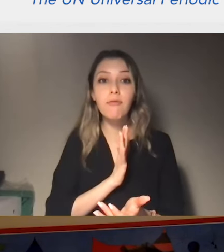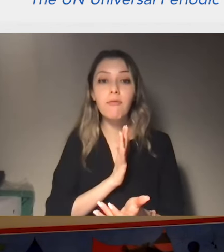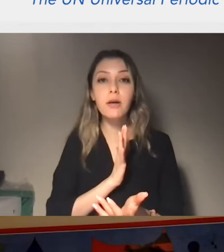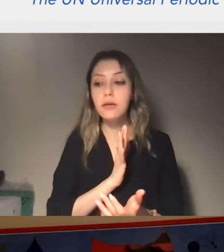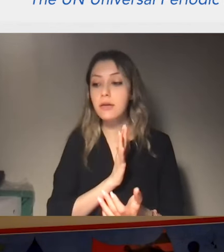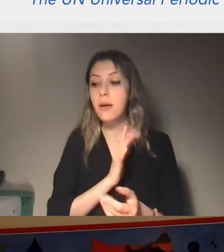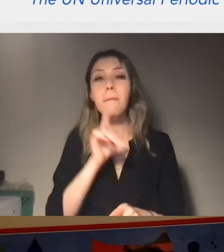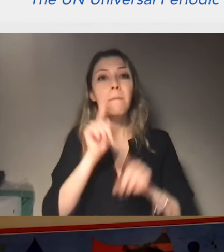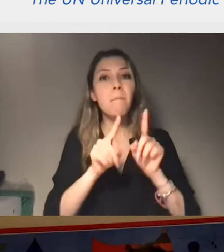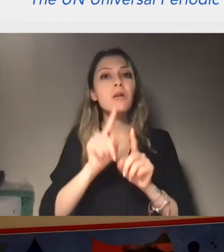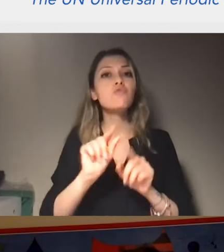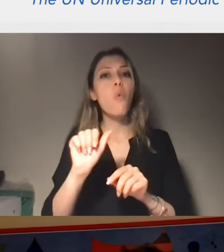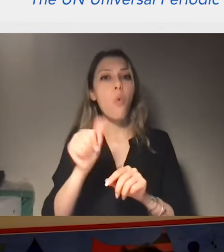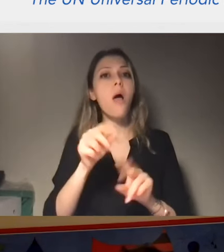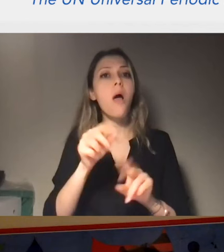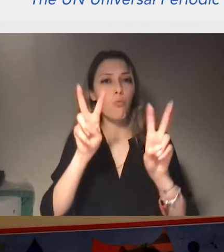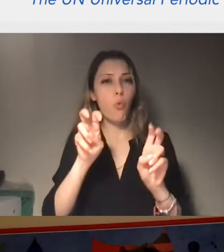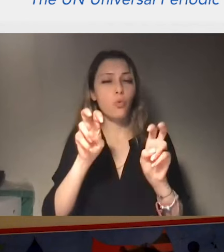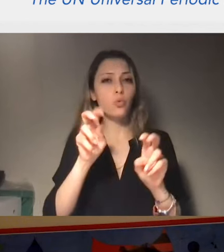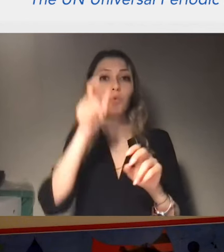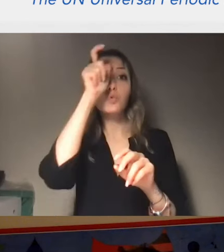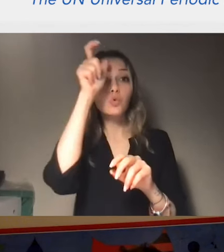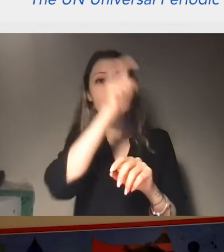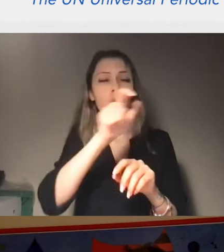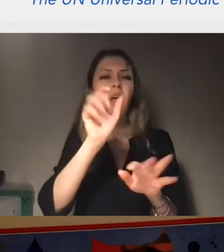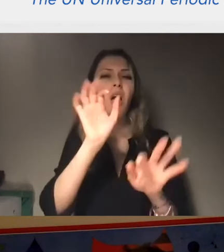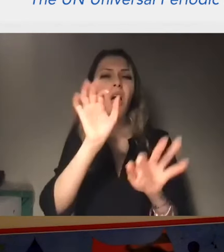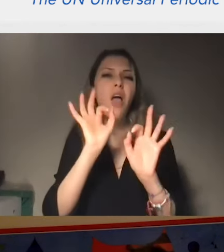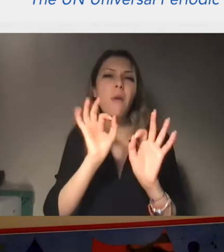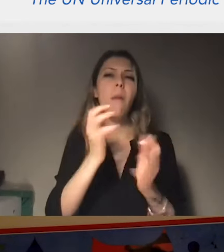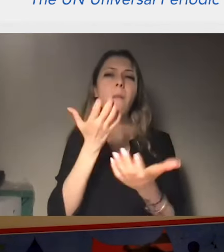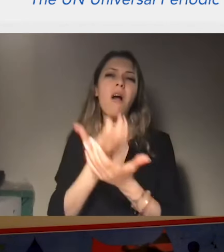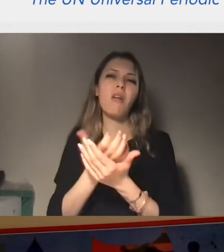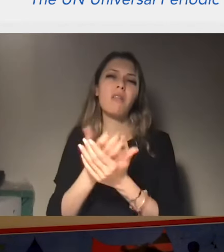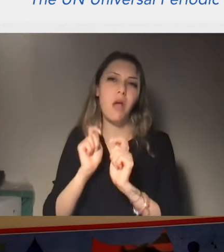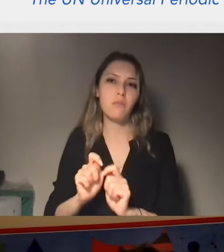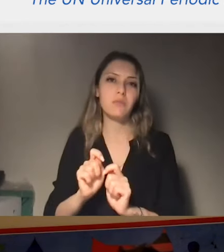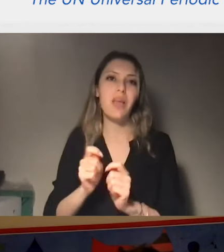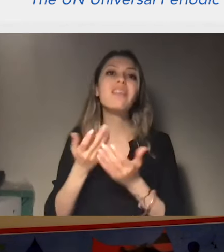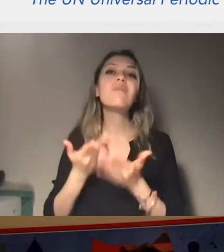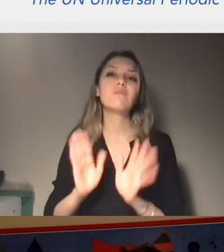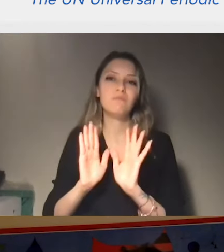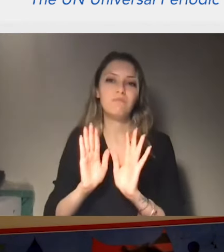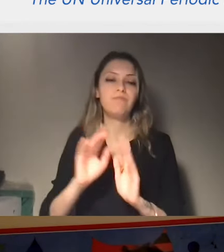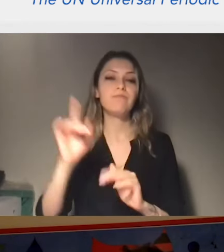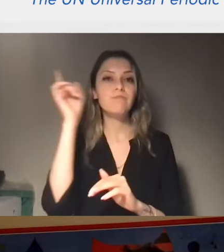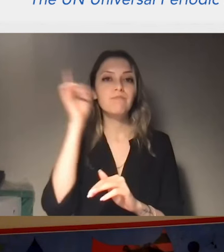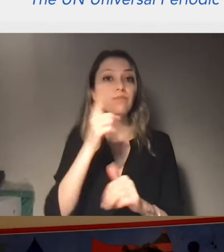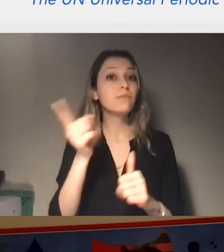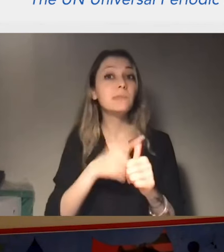konuları aslında Türkiye sürekli olarak kayıt altına aldı. Bunların bir tanesi